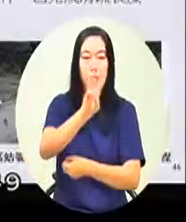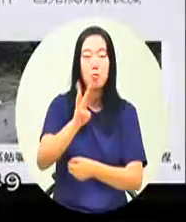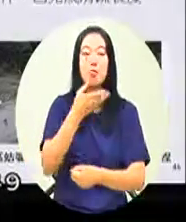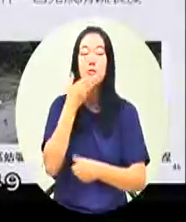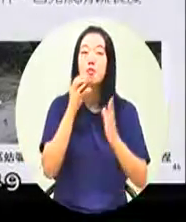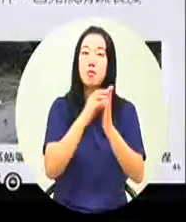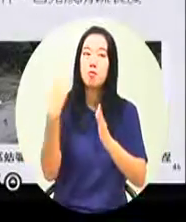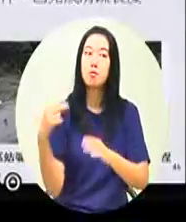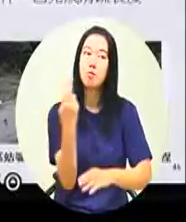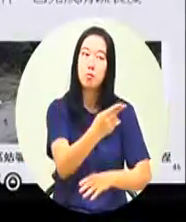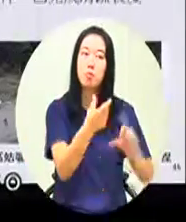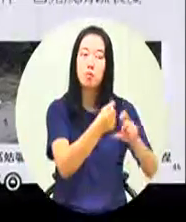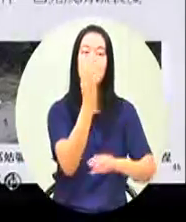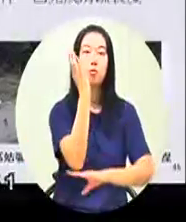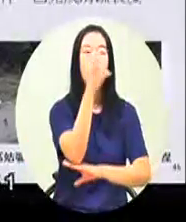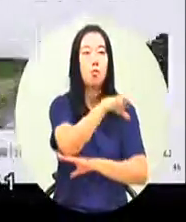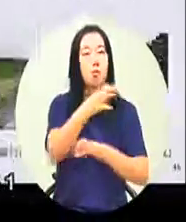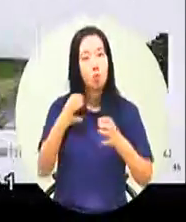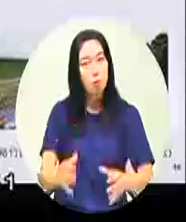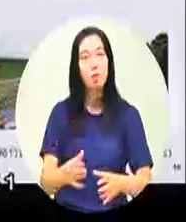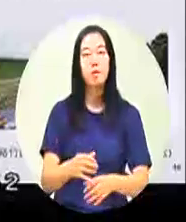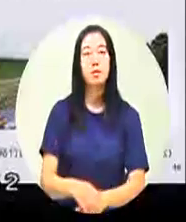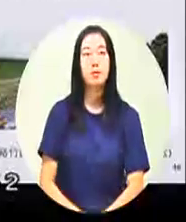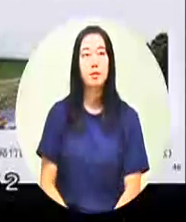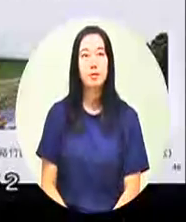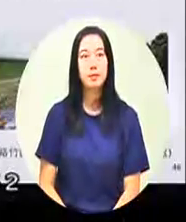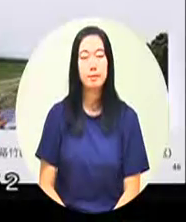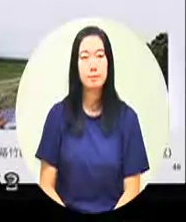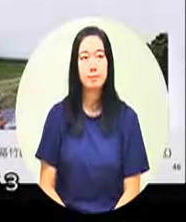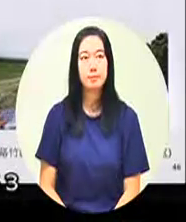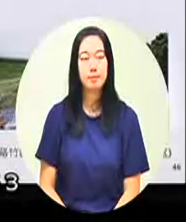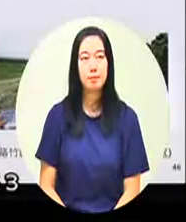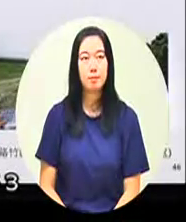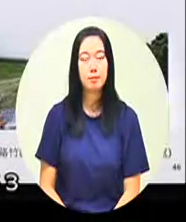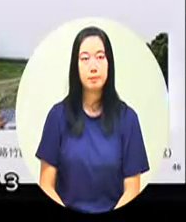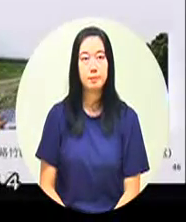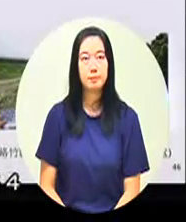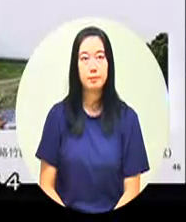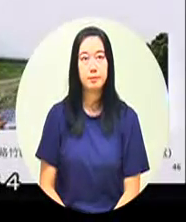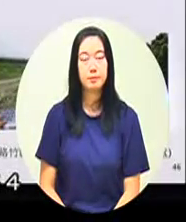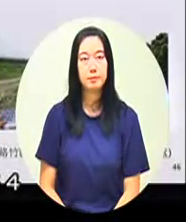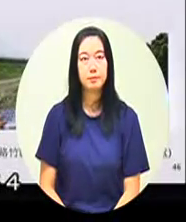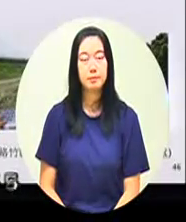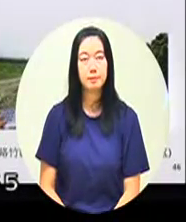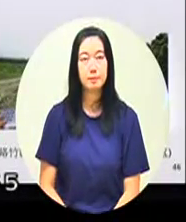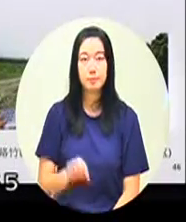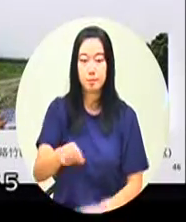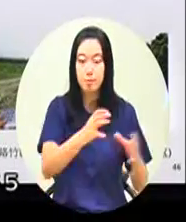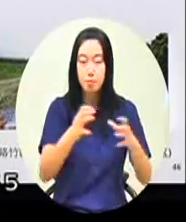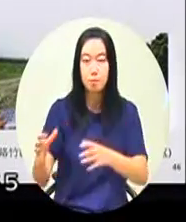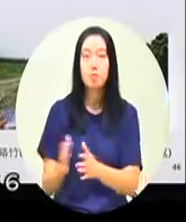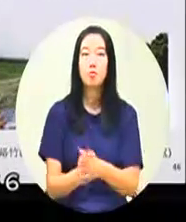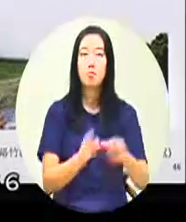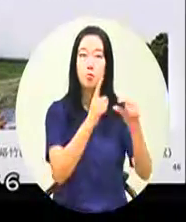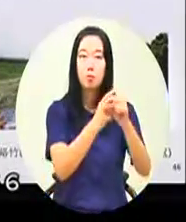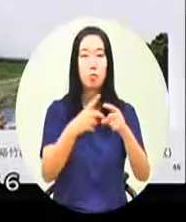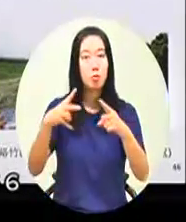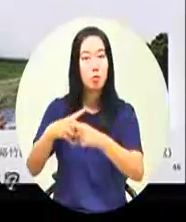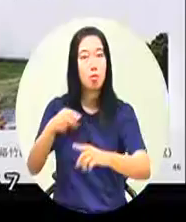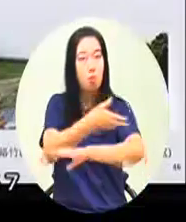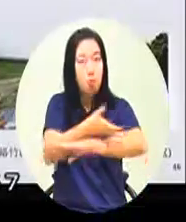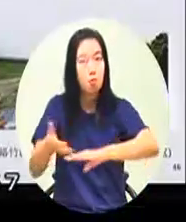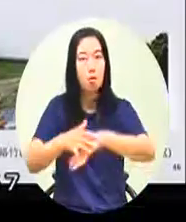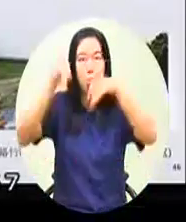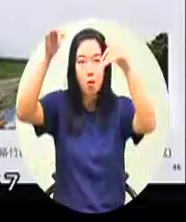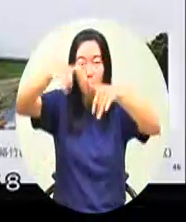在委托区公所这边来办理。下一页。那这是我们办理中小排清淤还有雨水